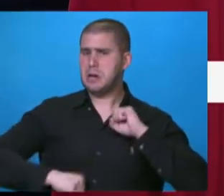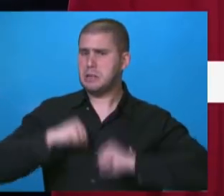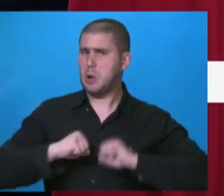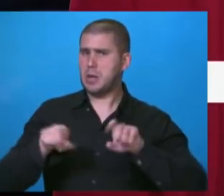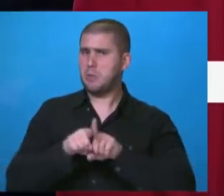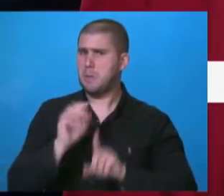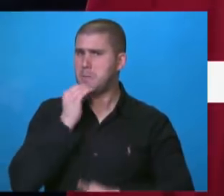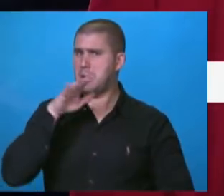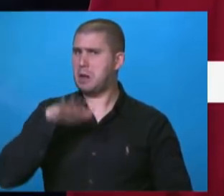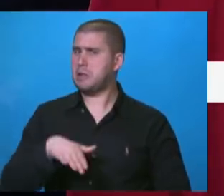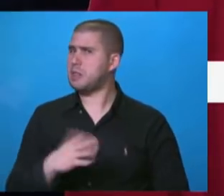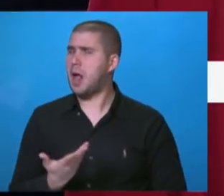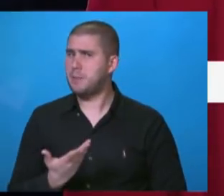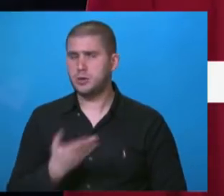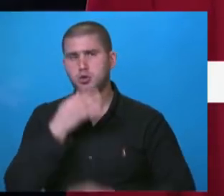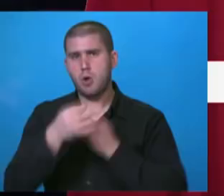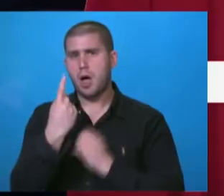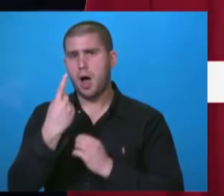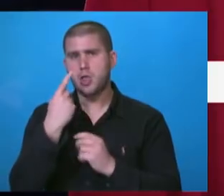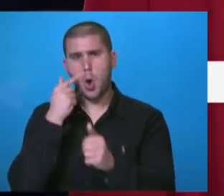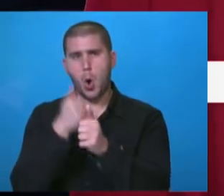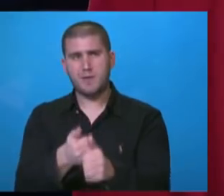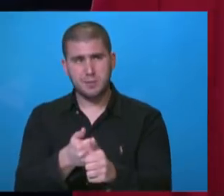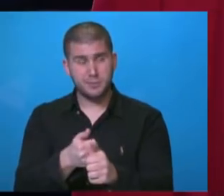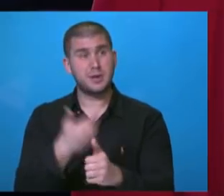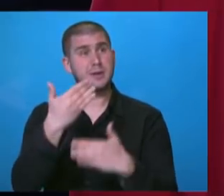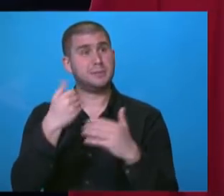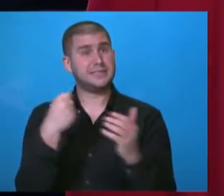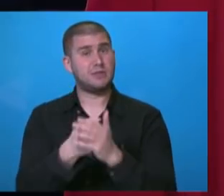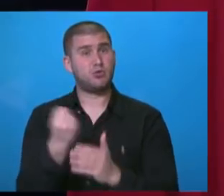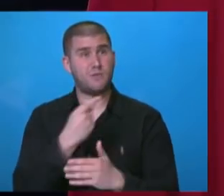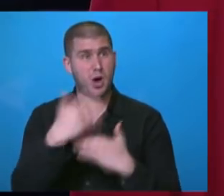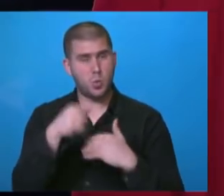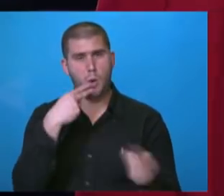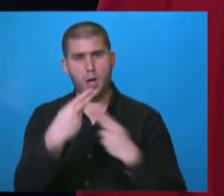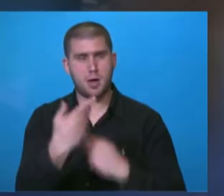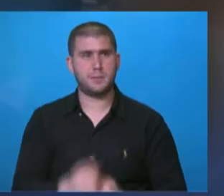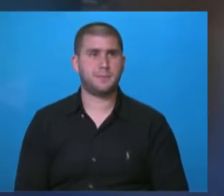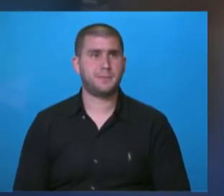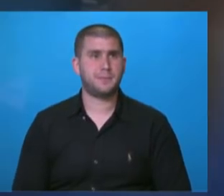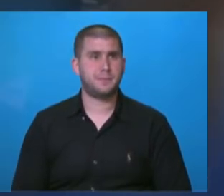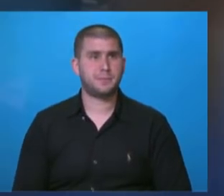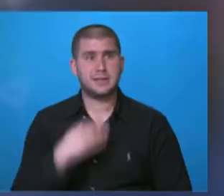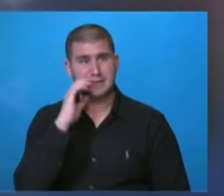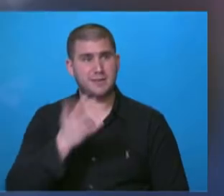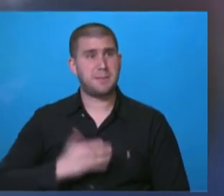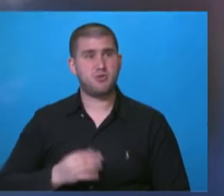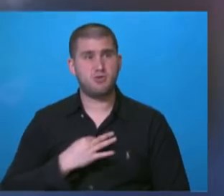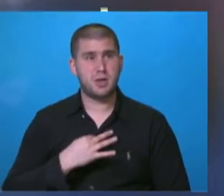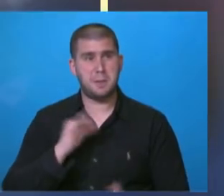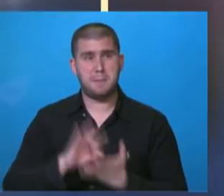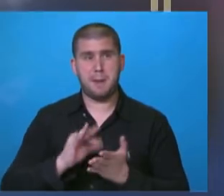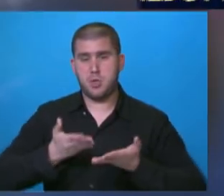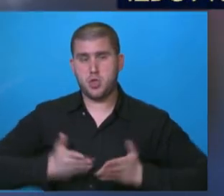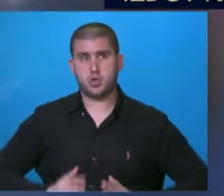מגיל צעיר כזה? שאל אותו אחד העוקבים, ובסוף השבוע האחרון וייד ענה. I watched my son from